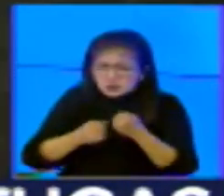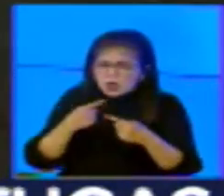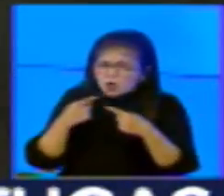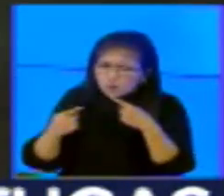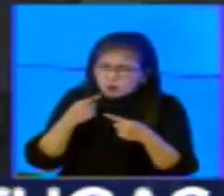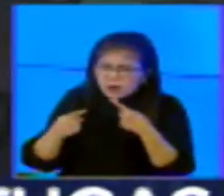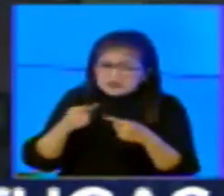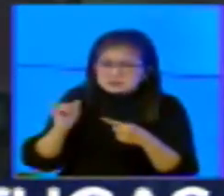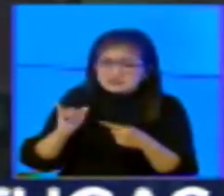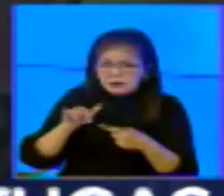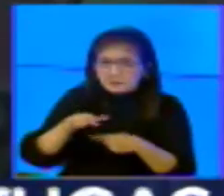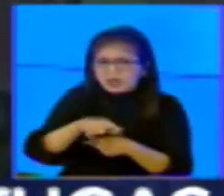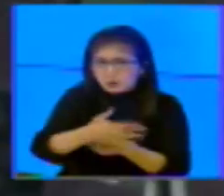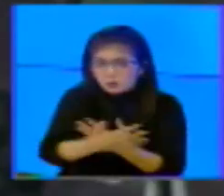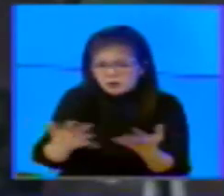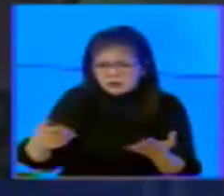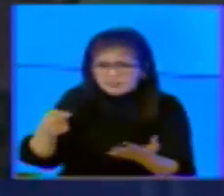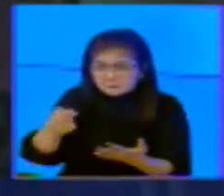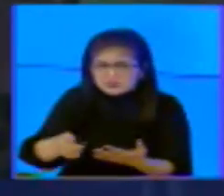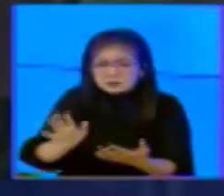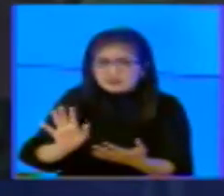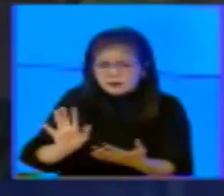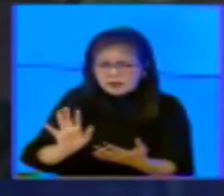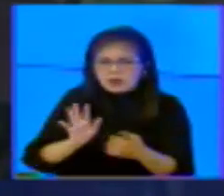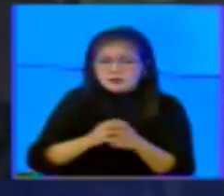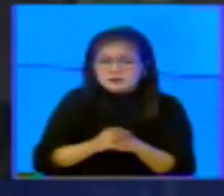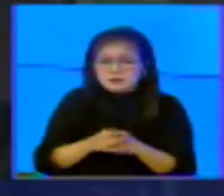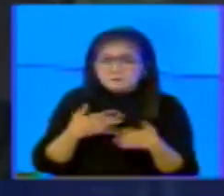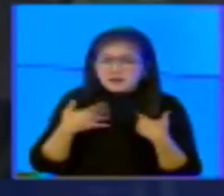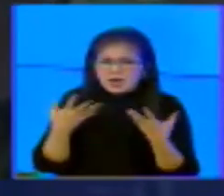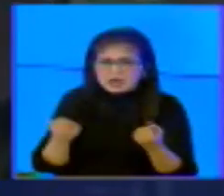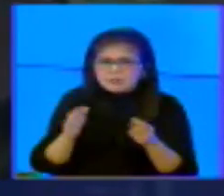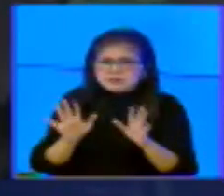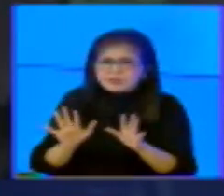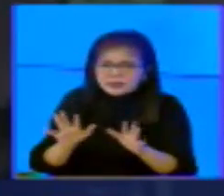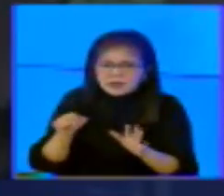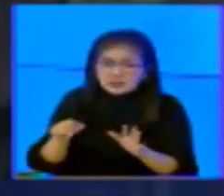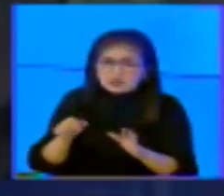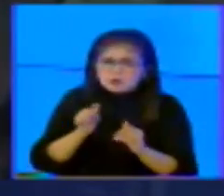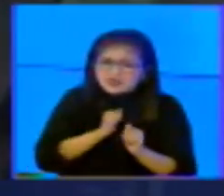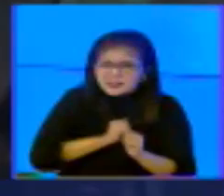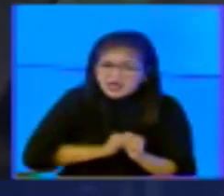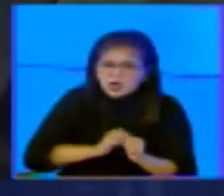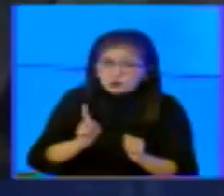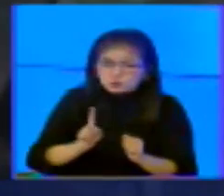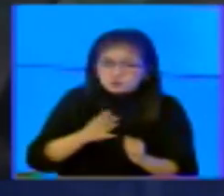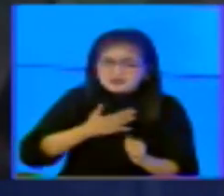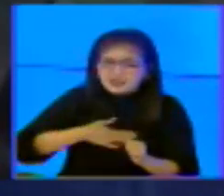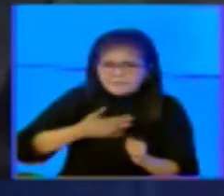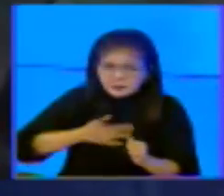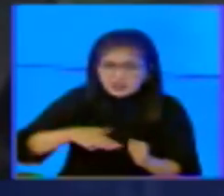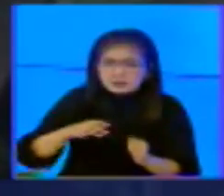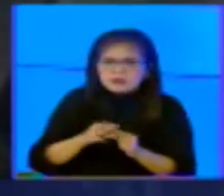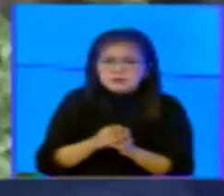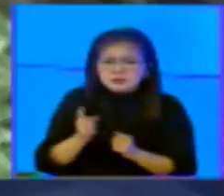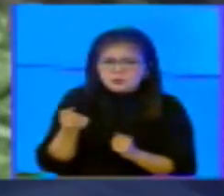mereka. Jadi harapan kami nanti mengimbau kepada masyarakat untuk sementara menahan diri, sabar untuk tidak jualan di pasar dadakan